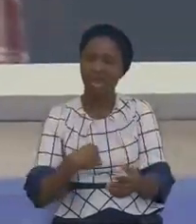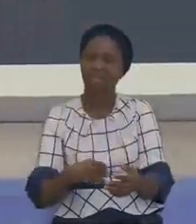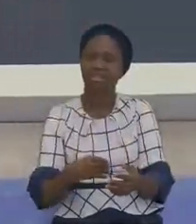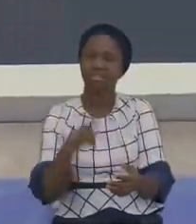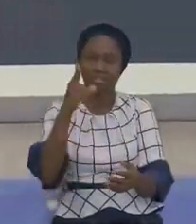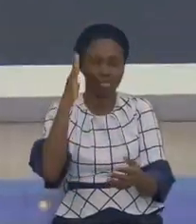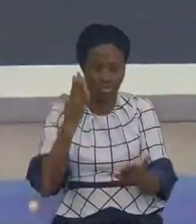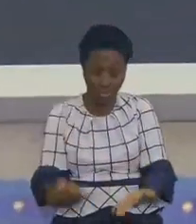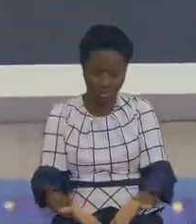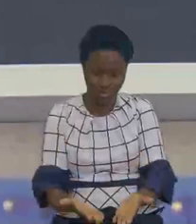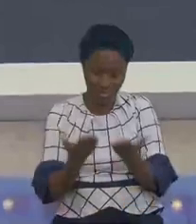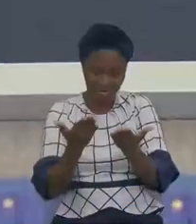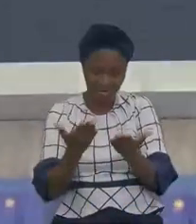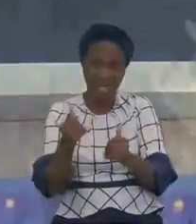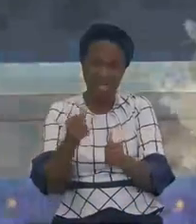haut.